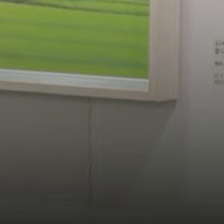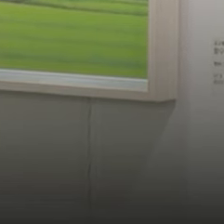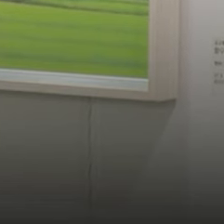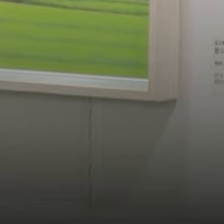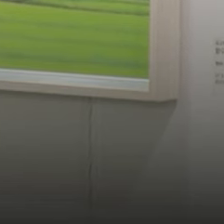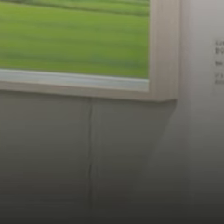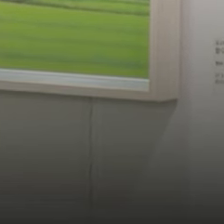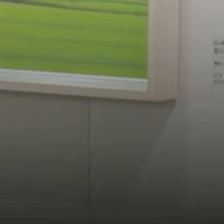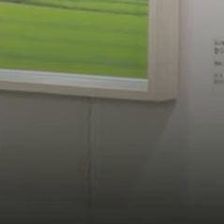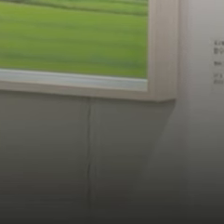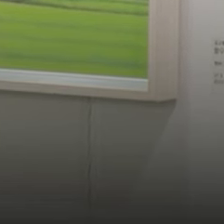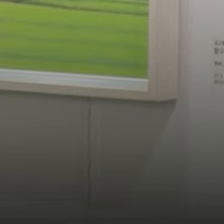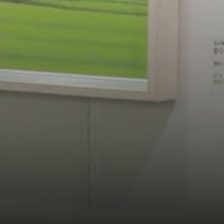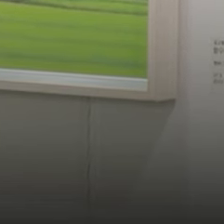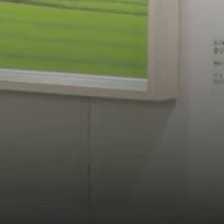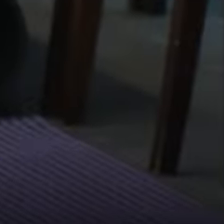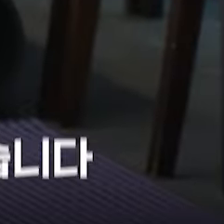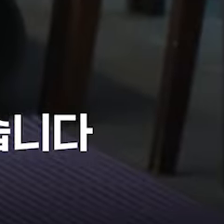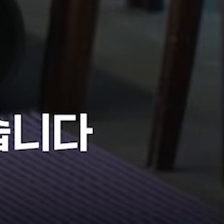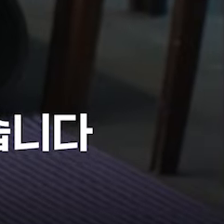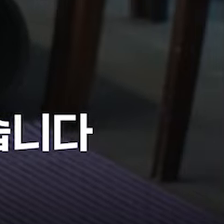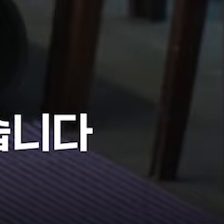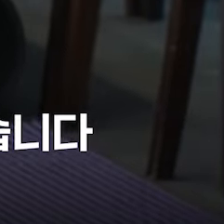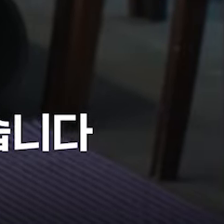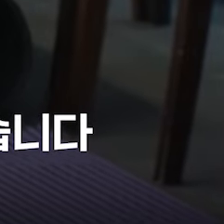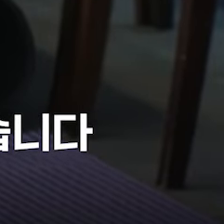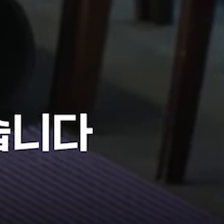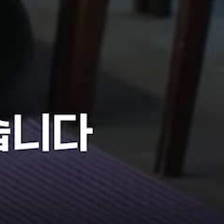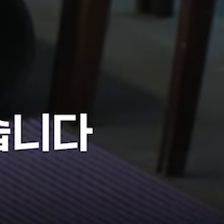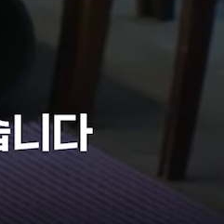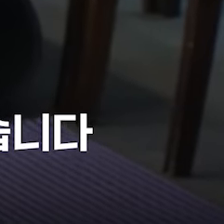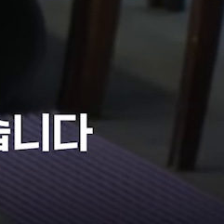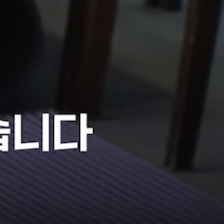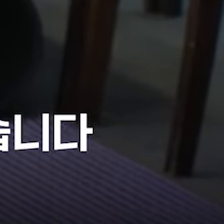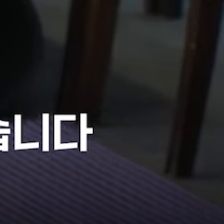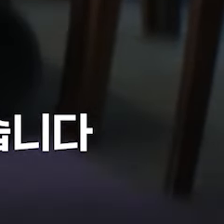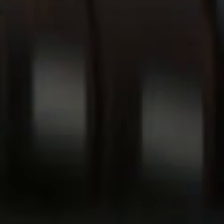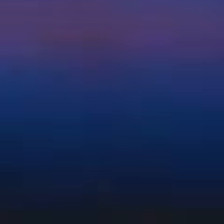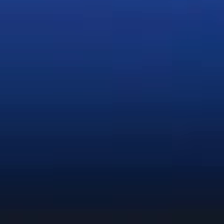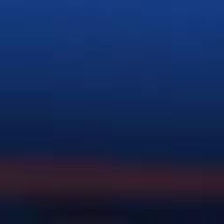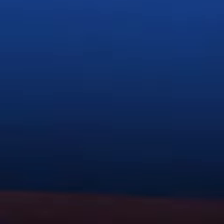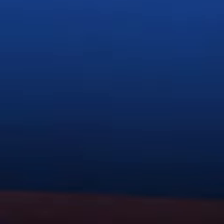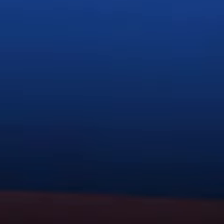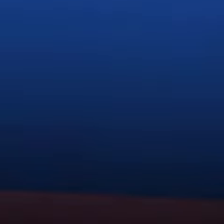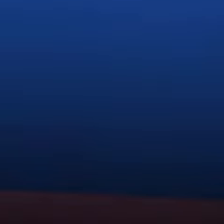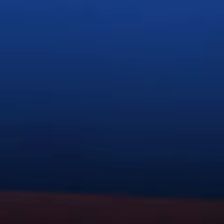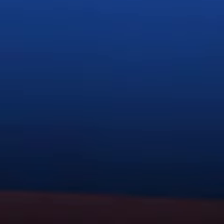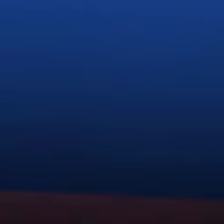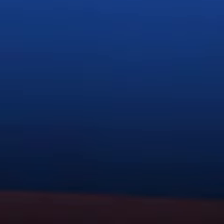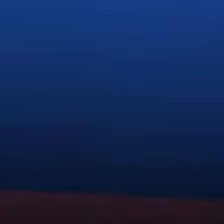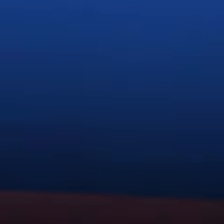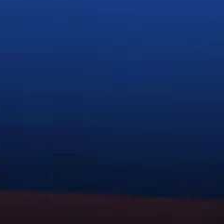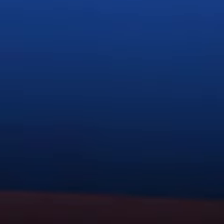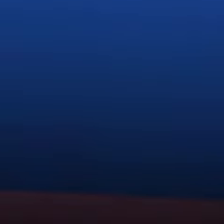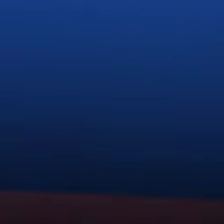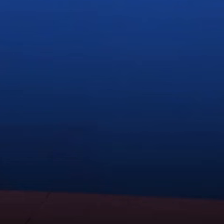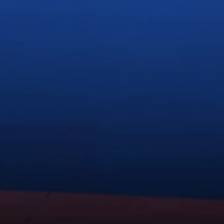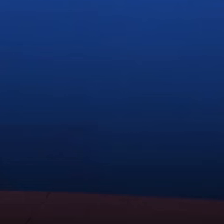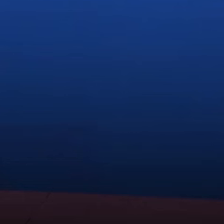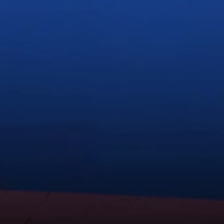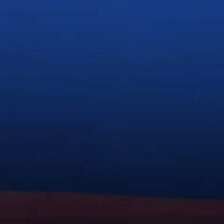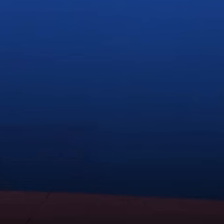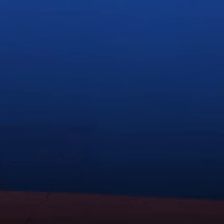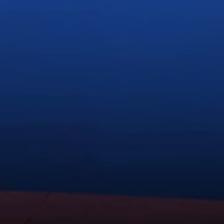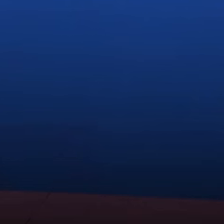강의가 국정에 그대로 반영되면서 건희 대란을 촉발하고 있다고 말했습니다. 이천공 이름을